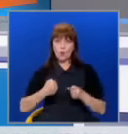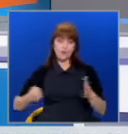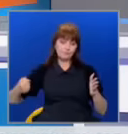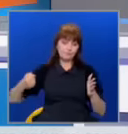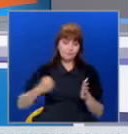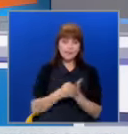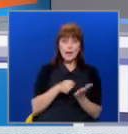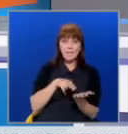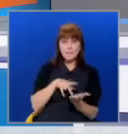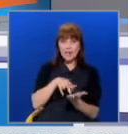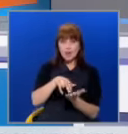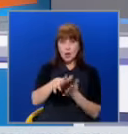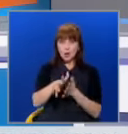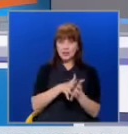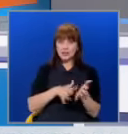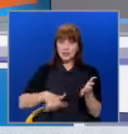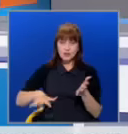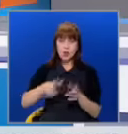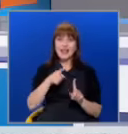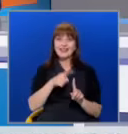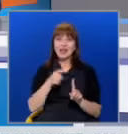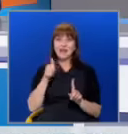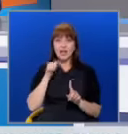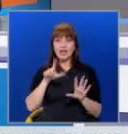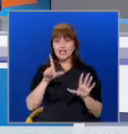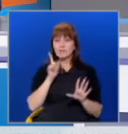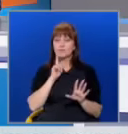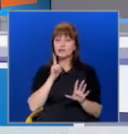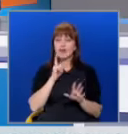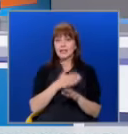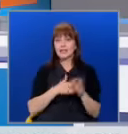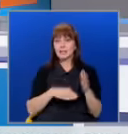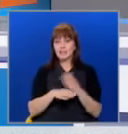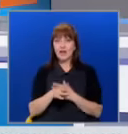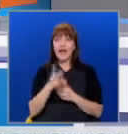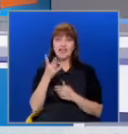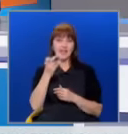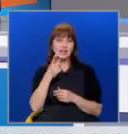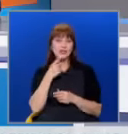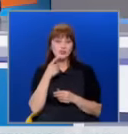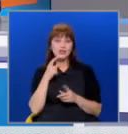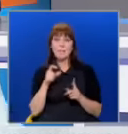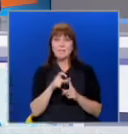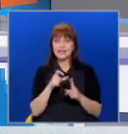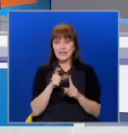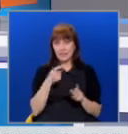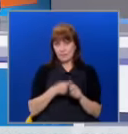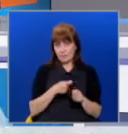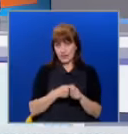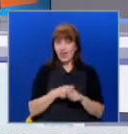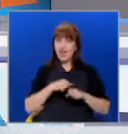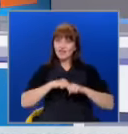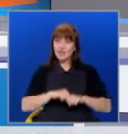вряза в пешеход си в оживен район в Тел-Авив. 7 души са пострадали. Нападателят е 20-годишен палестинец. Палестинските